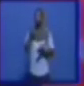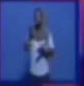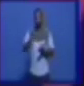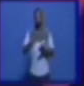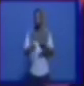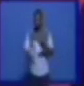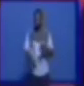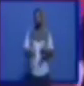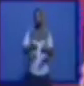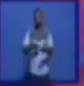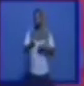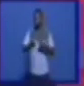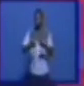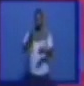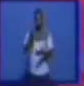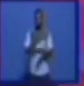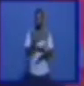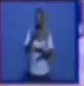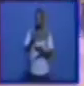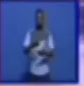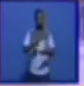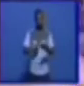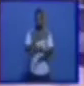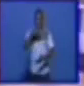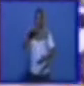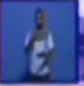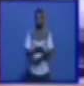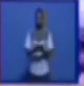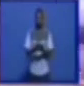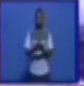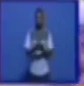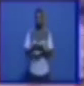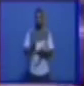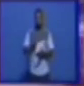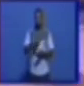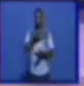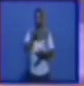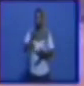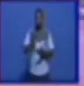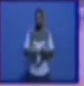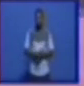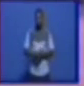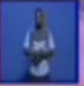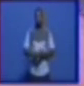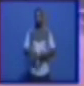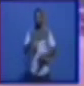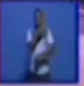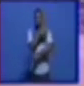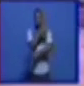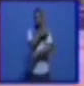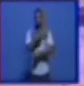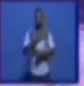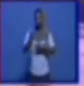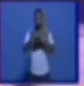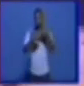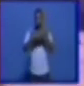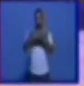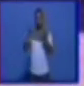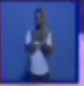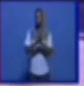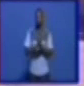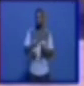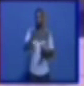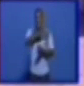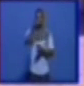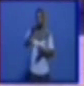sont utilisés à bon escient. Nous sommes au CHR de Zignaré. Ici, la